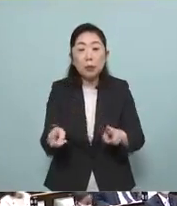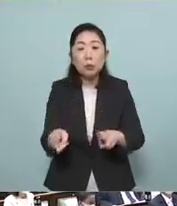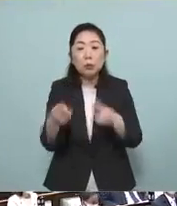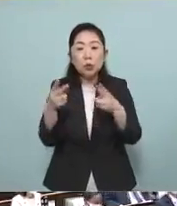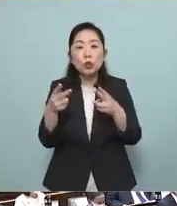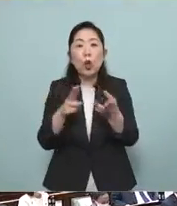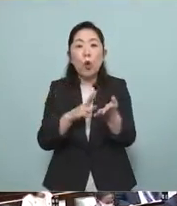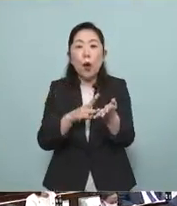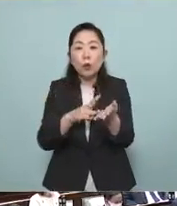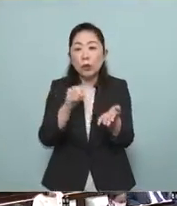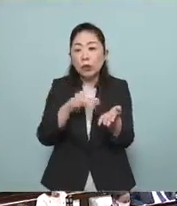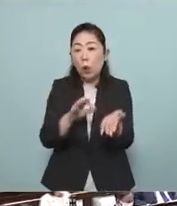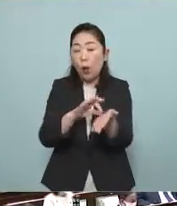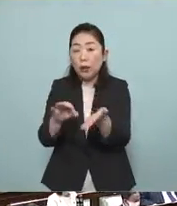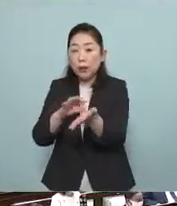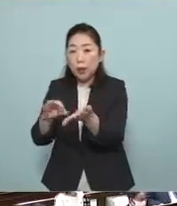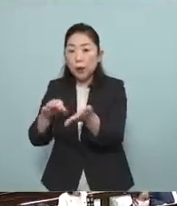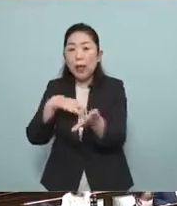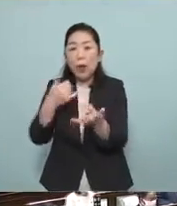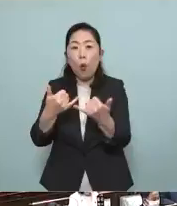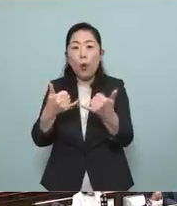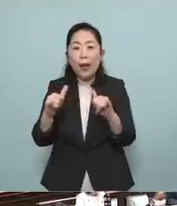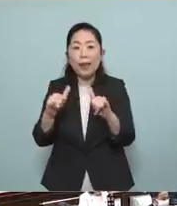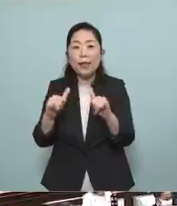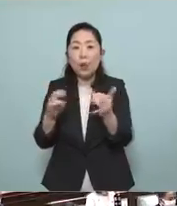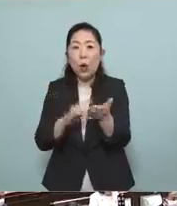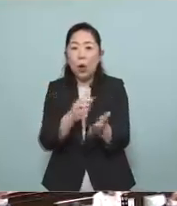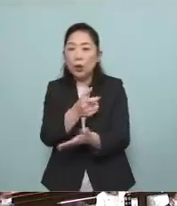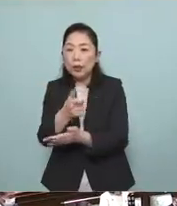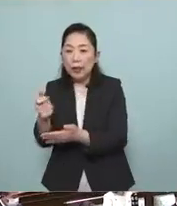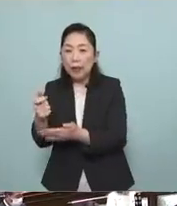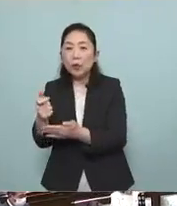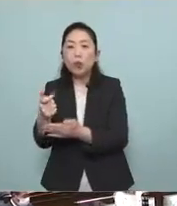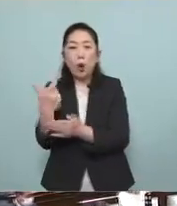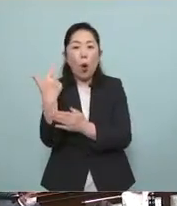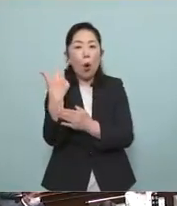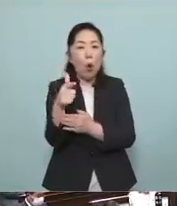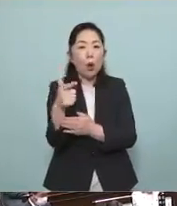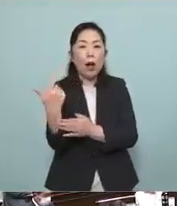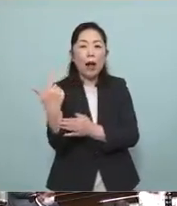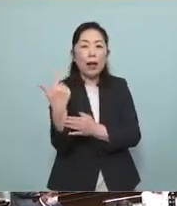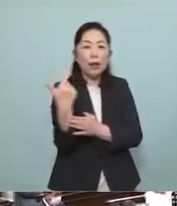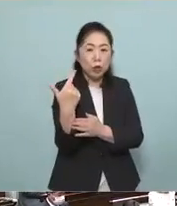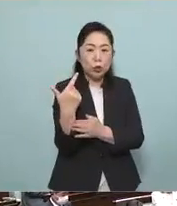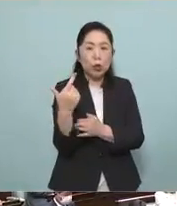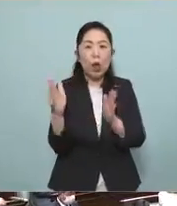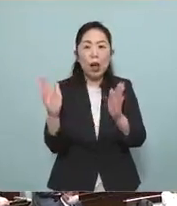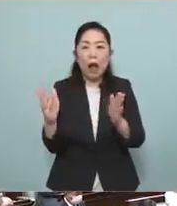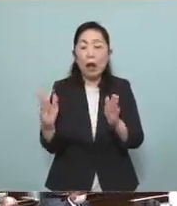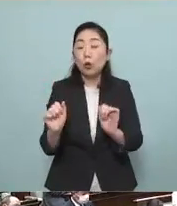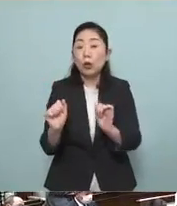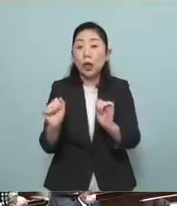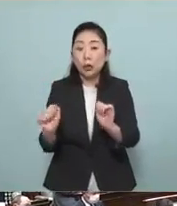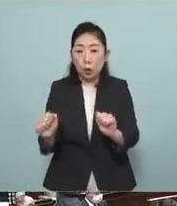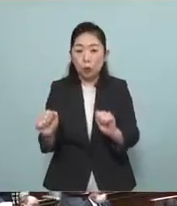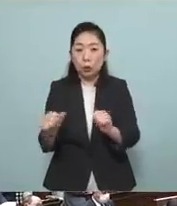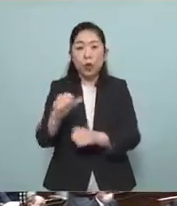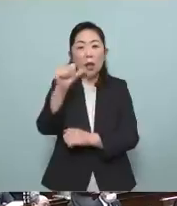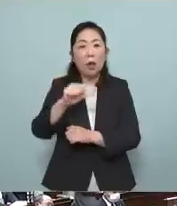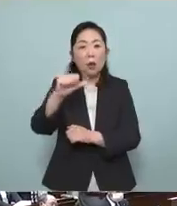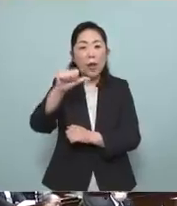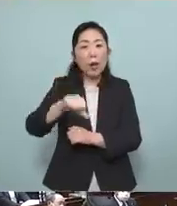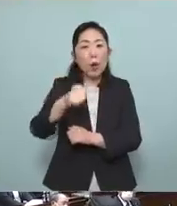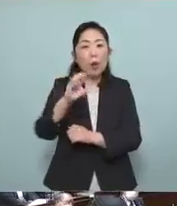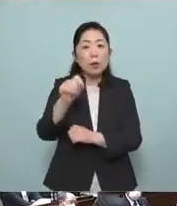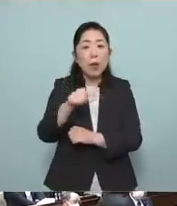を活用し、高齢者の接種を6ヶ月間隔で行うとともに、5500万人